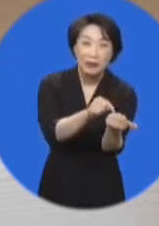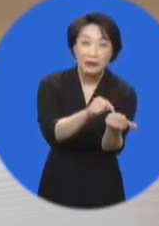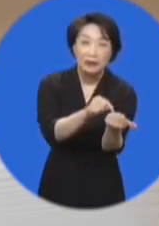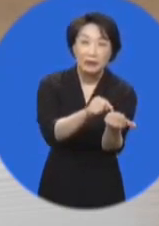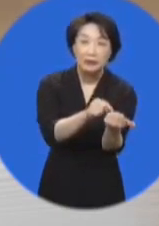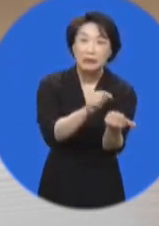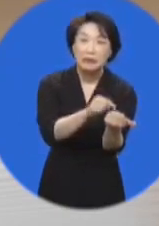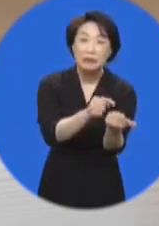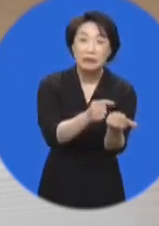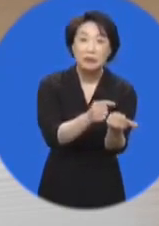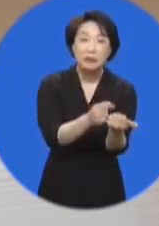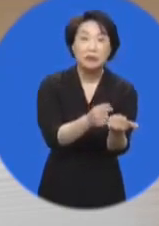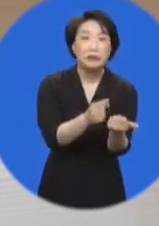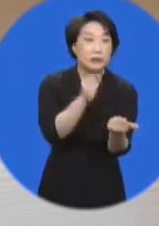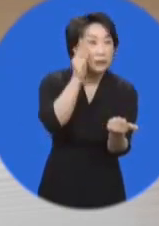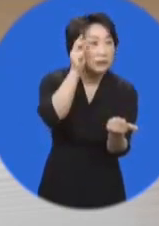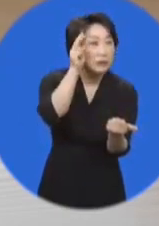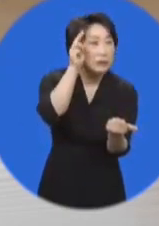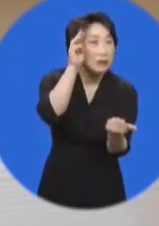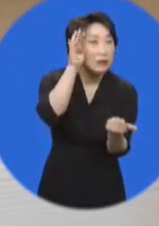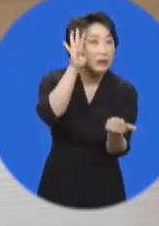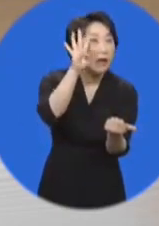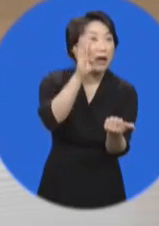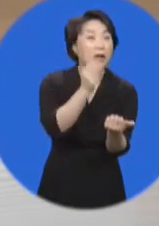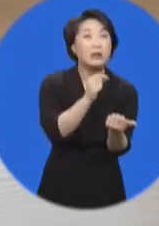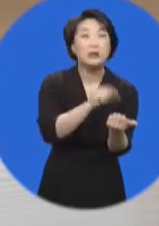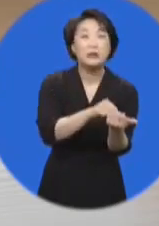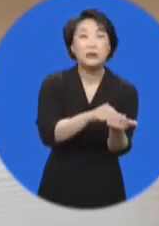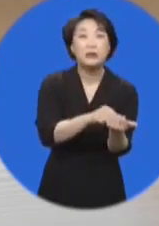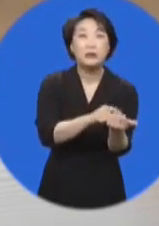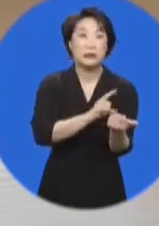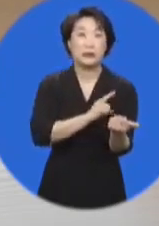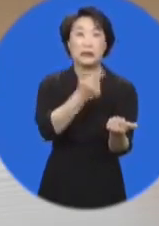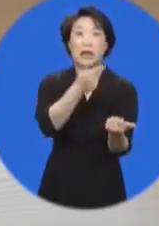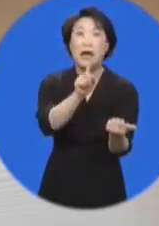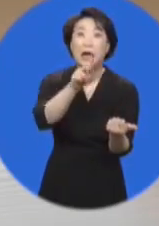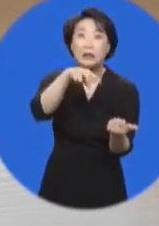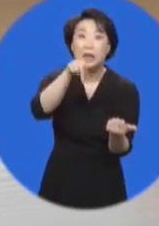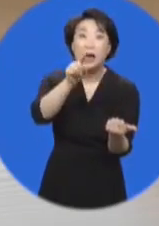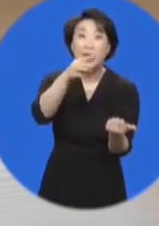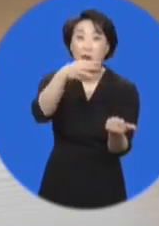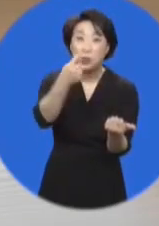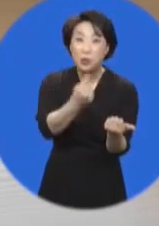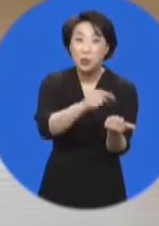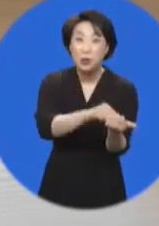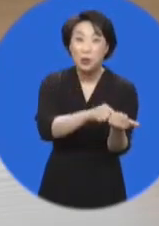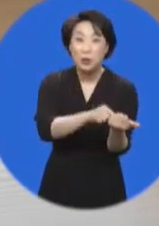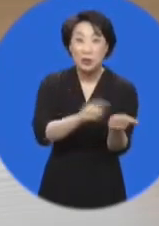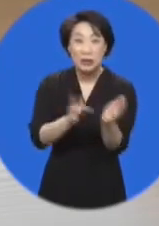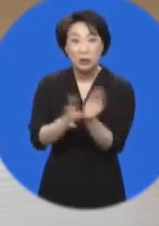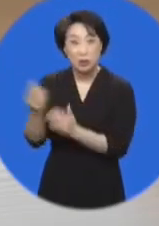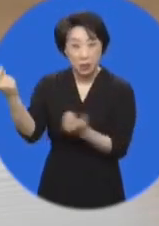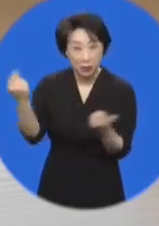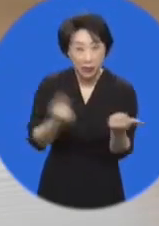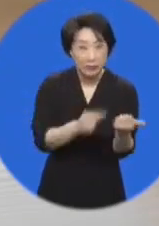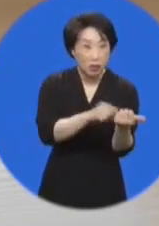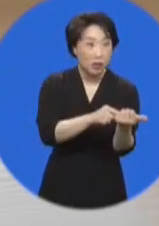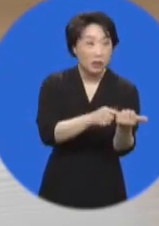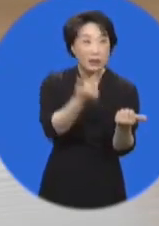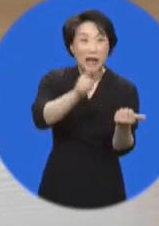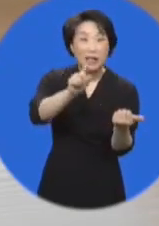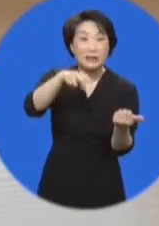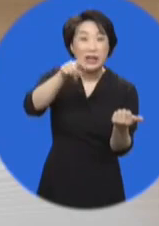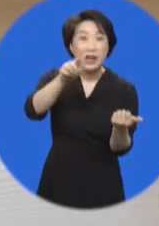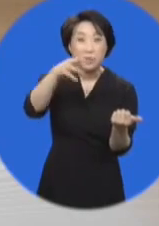죽어 썩어 나흘이나 된 나사로를 향하여 나사로야